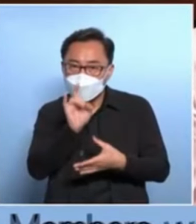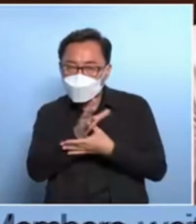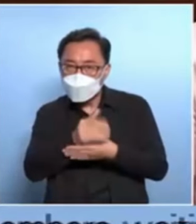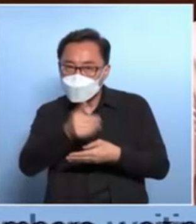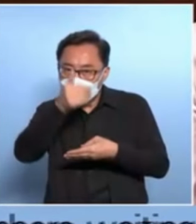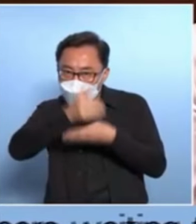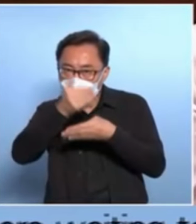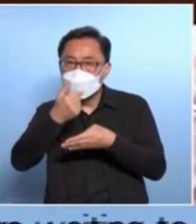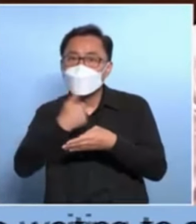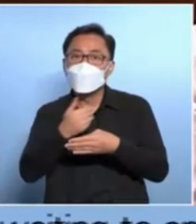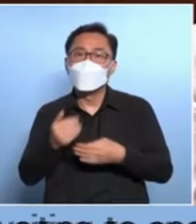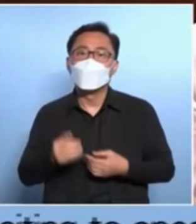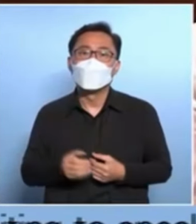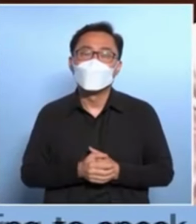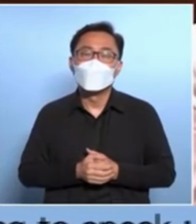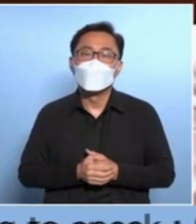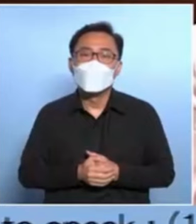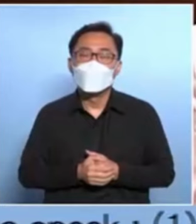我們也都有